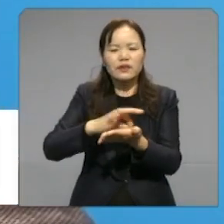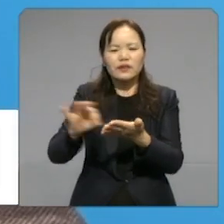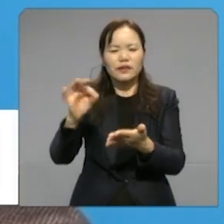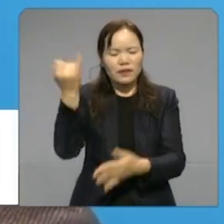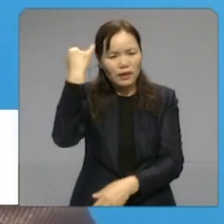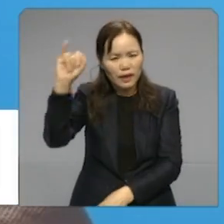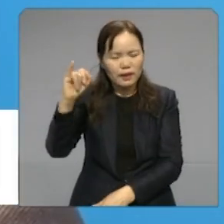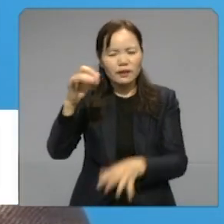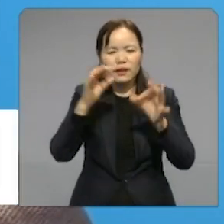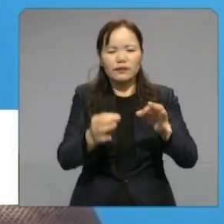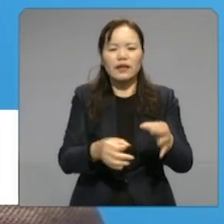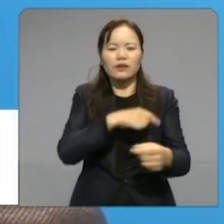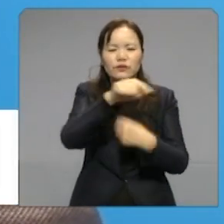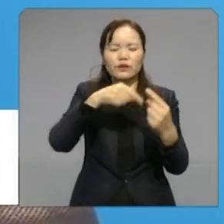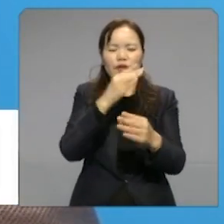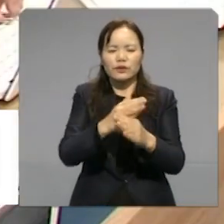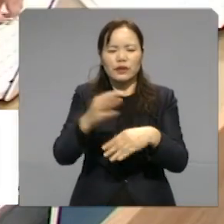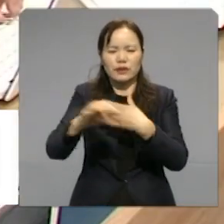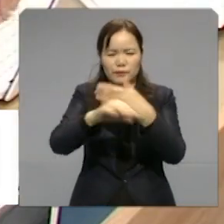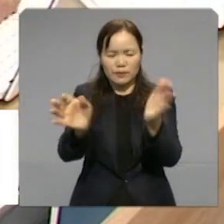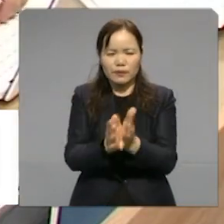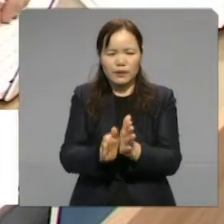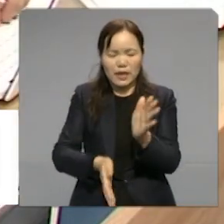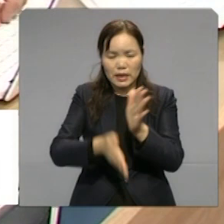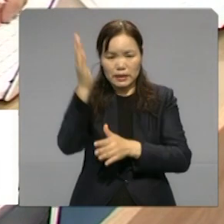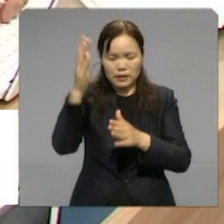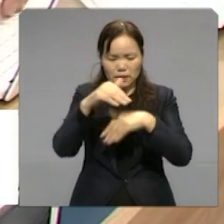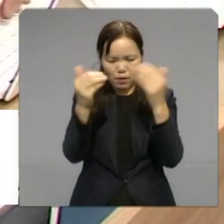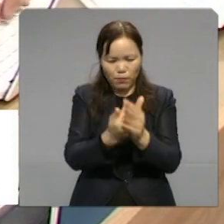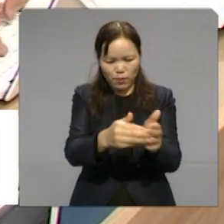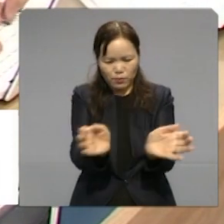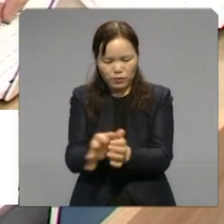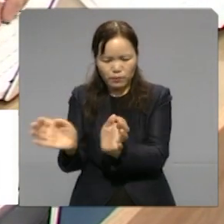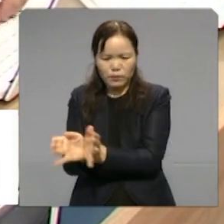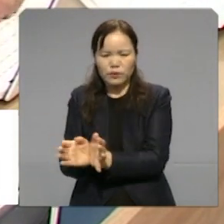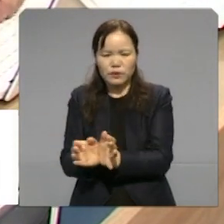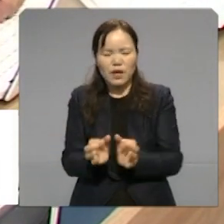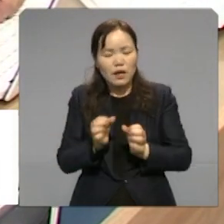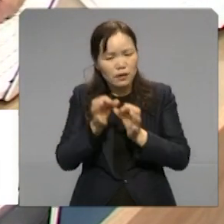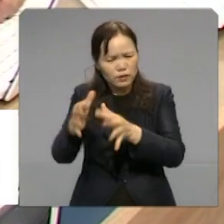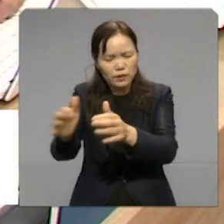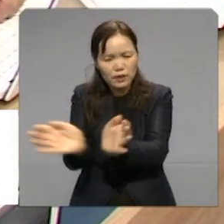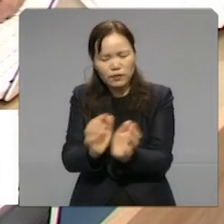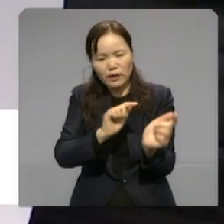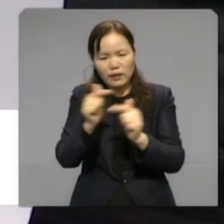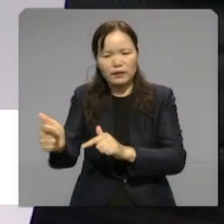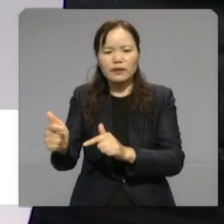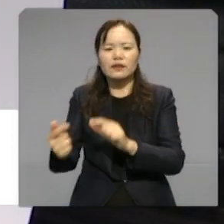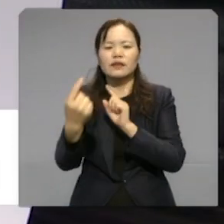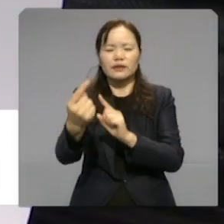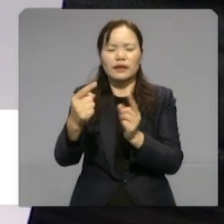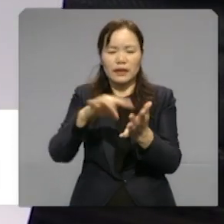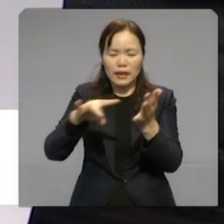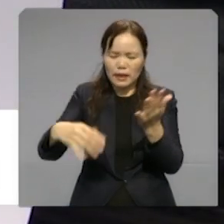밝혔습니다. TF도 시청 전부서와 공단, 출연기관을 상대로 세수 확보 등에 대한